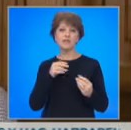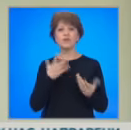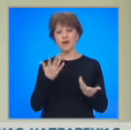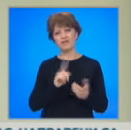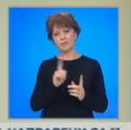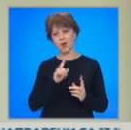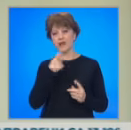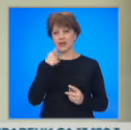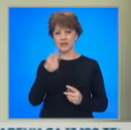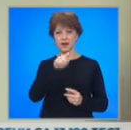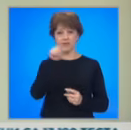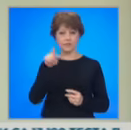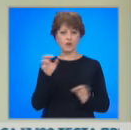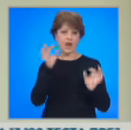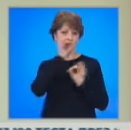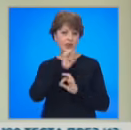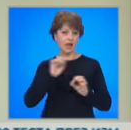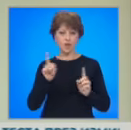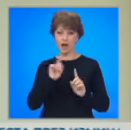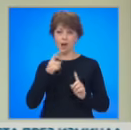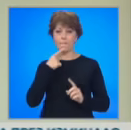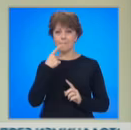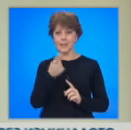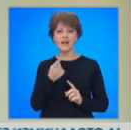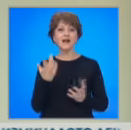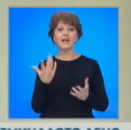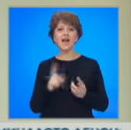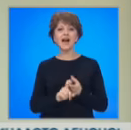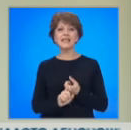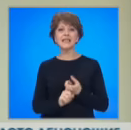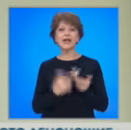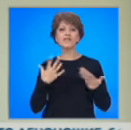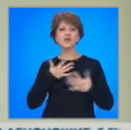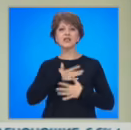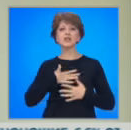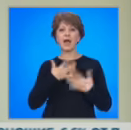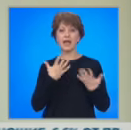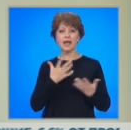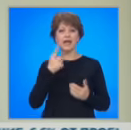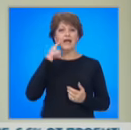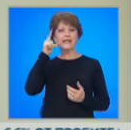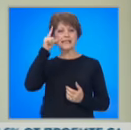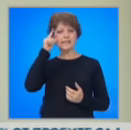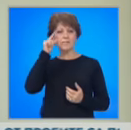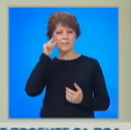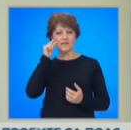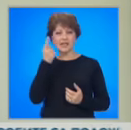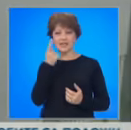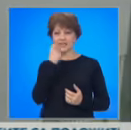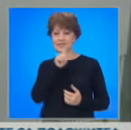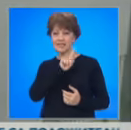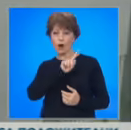въпрос. Никой не го е питал Кристиян в какво състояние е бил. Тезата на защитата е, че заспивайки за секунди зад вулана,